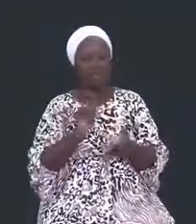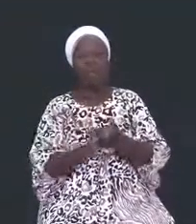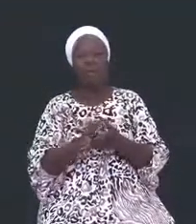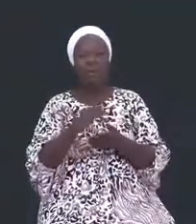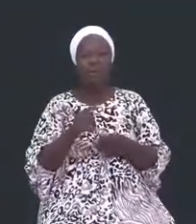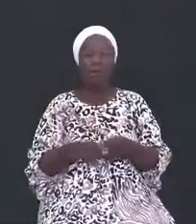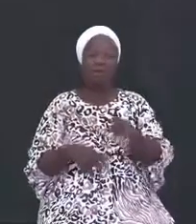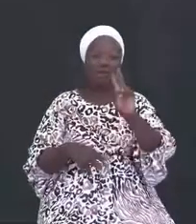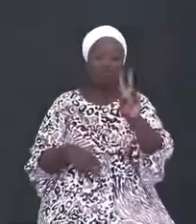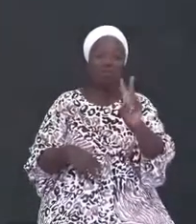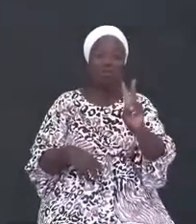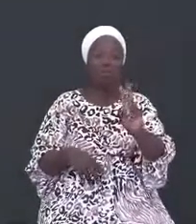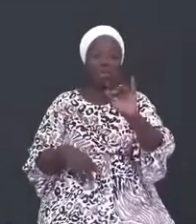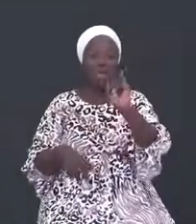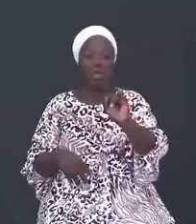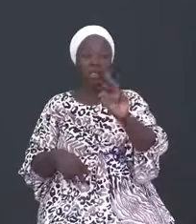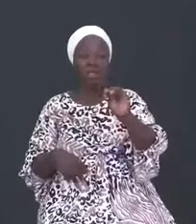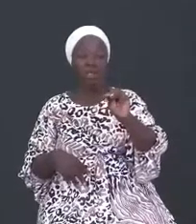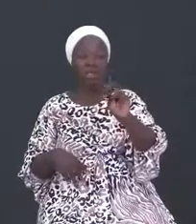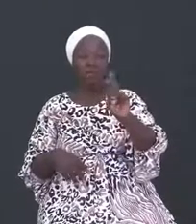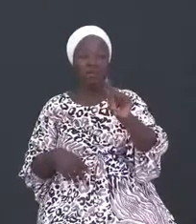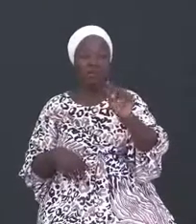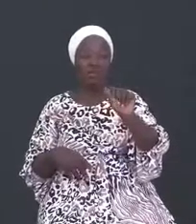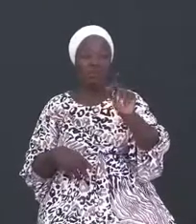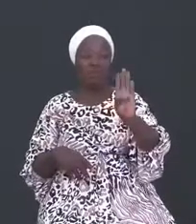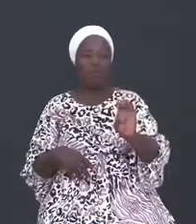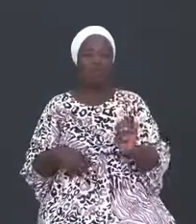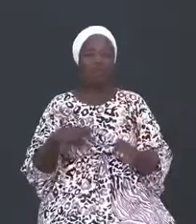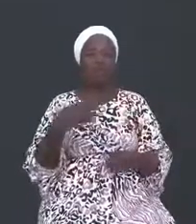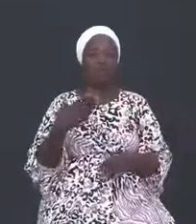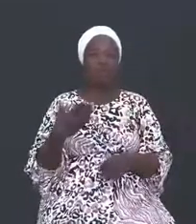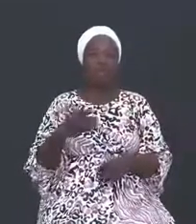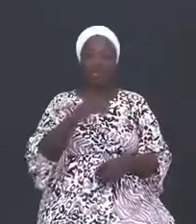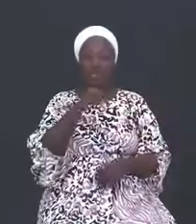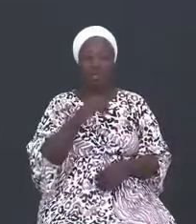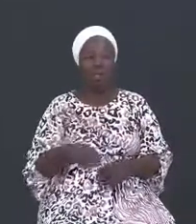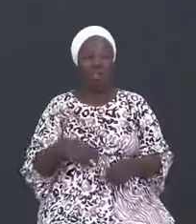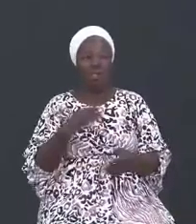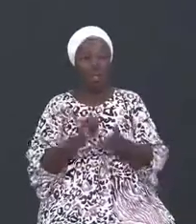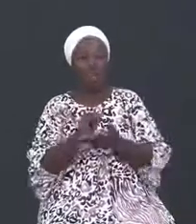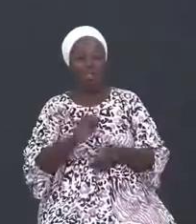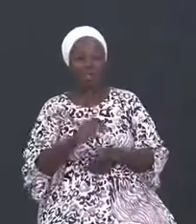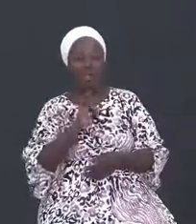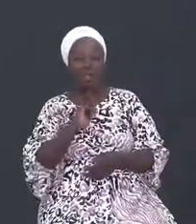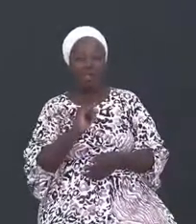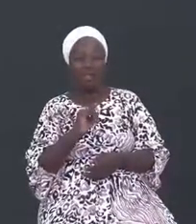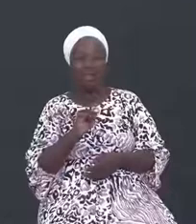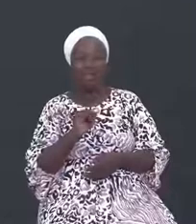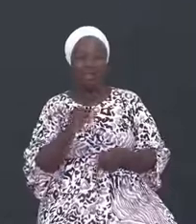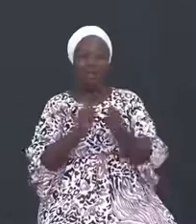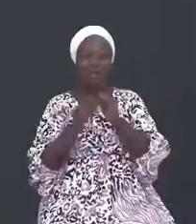choses immuables, dans lesquelles il est impossible que Dieu mente, nous trouvions un puissant